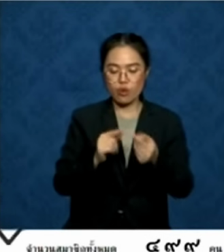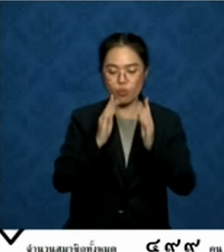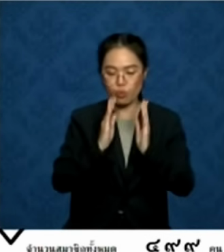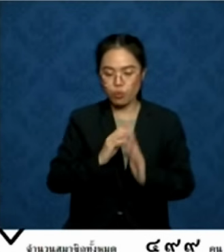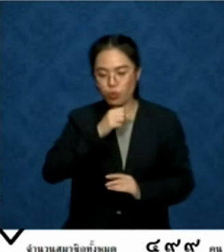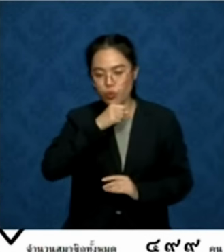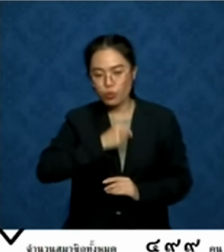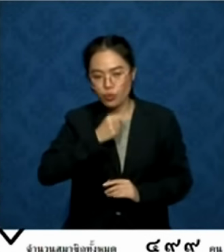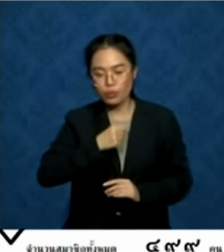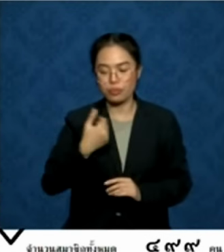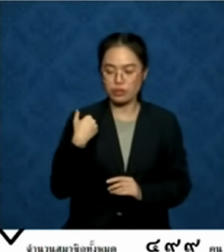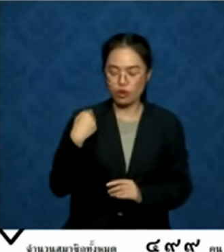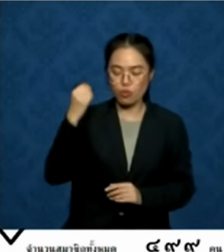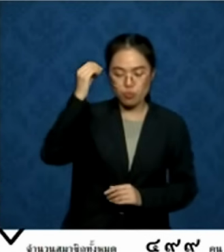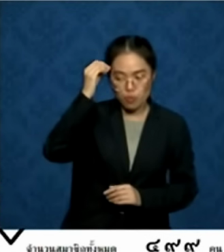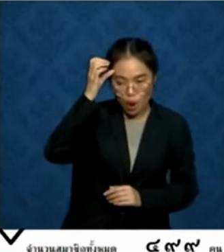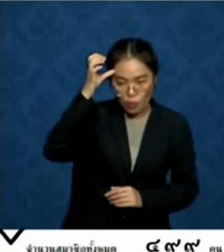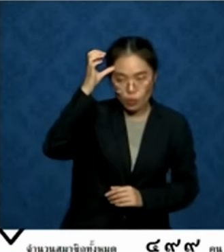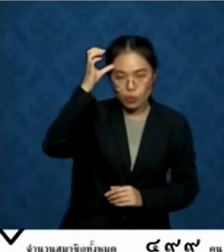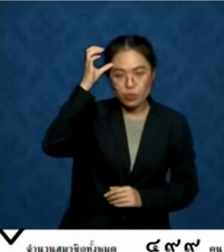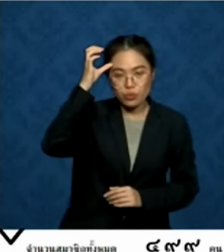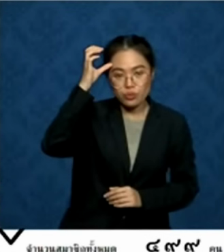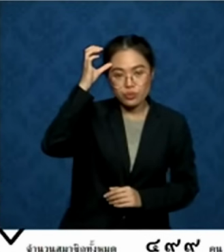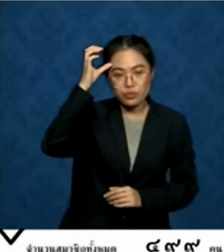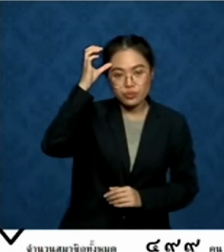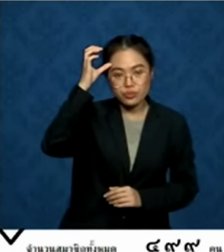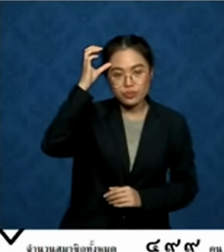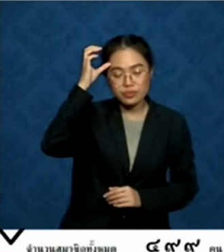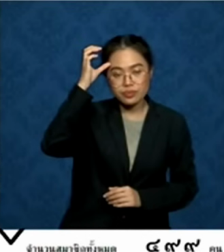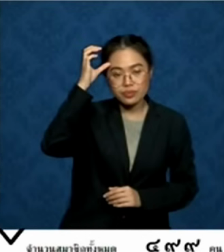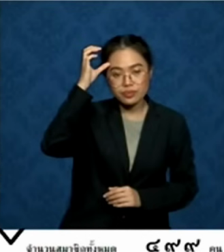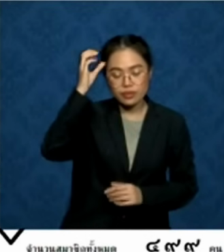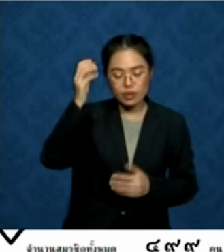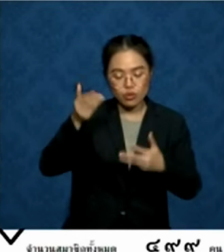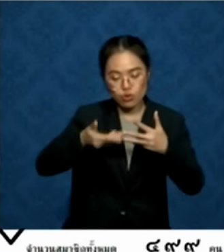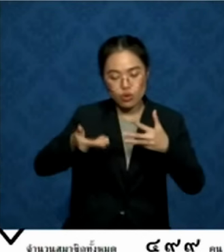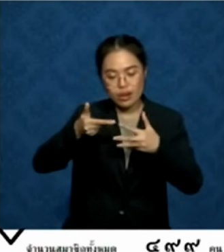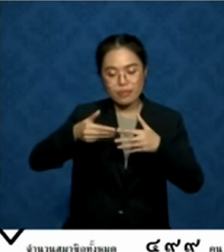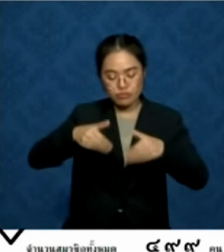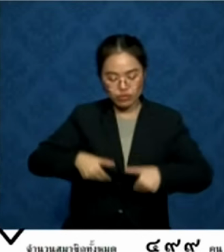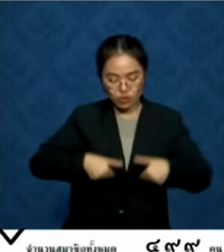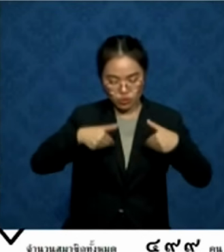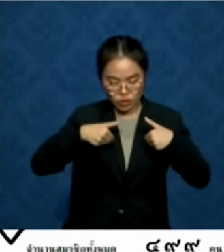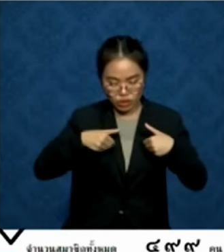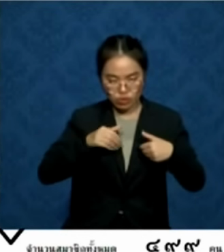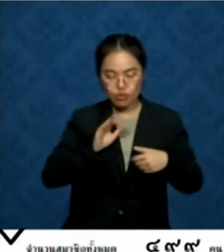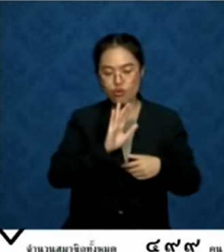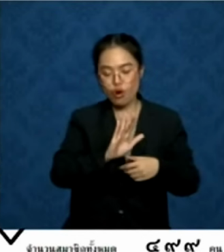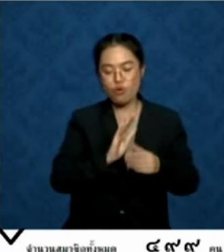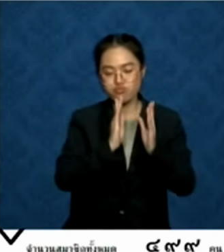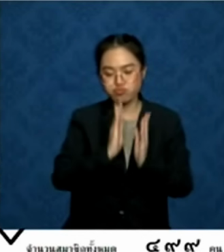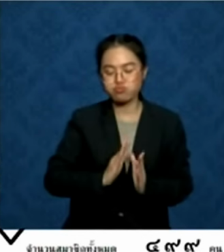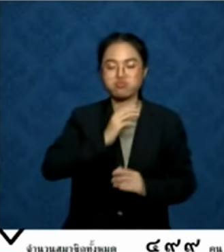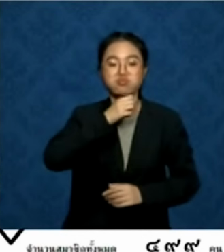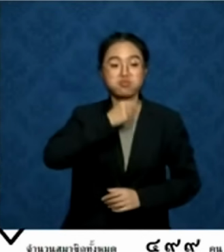เผยแพร่ความรู้และยกระดับคุณภาพชีวิตของผู้สูง